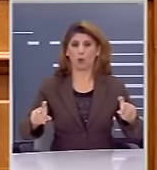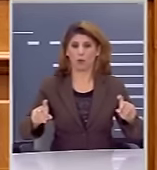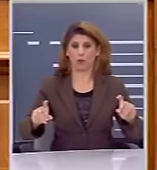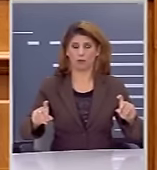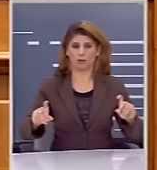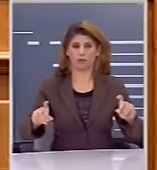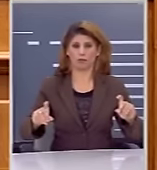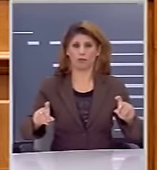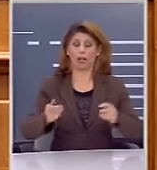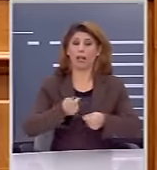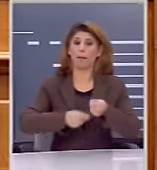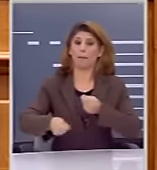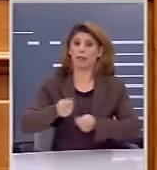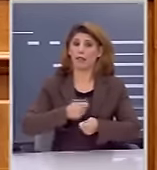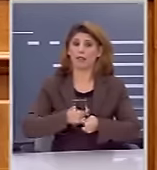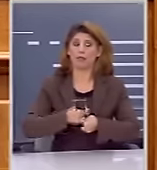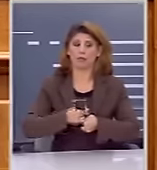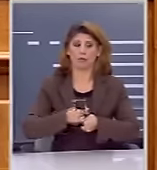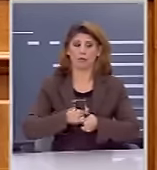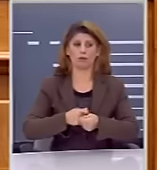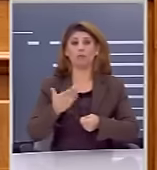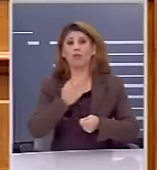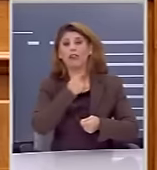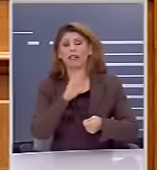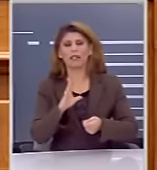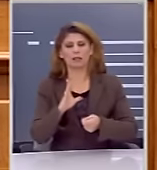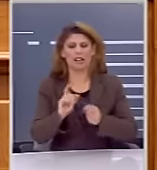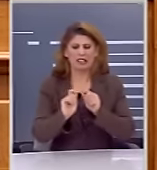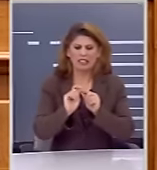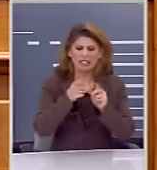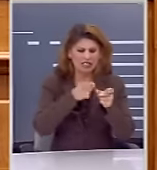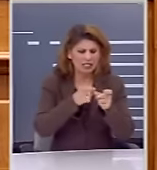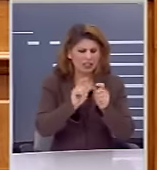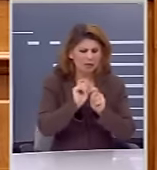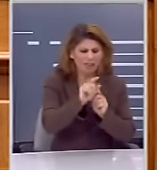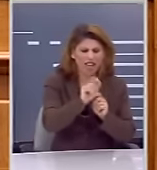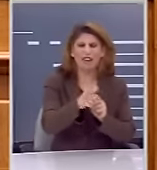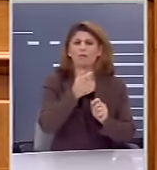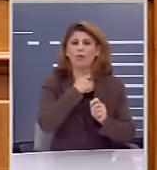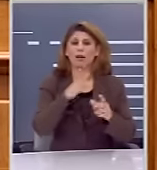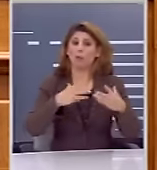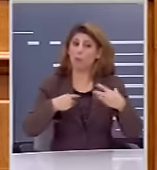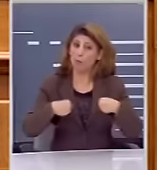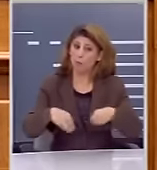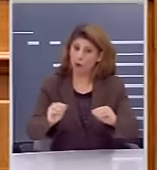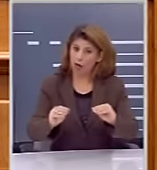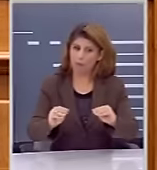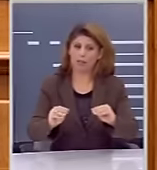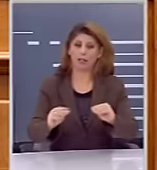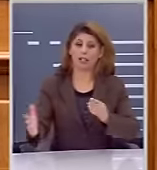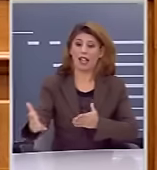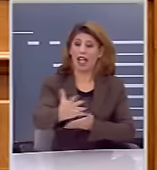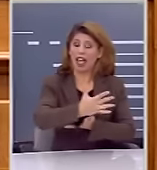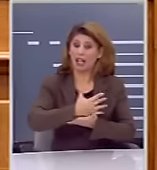του επιχειρησιακού με έναν αμήνα αγκαίου. Πυρομαχικά τα οποία δεν χρησιμοποιούνται, πολλούνται και τα